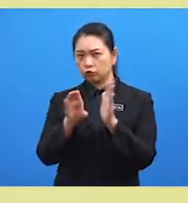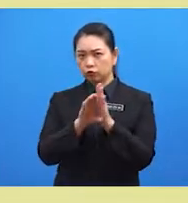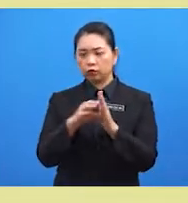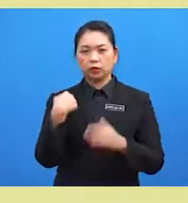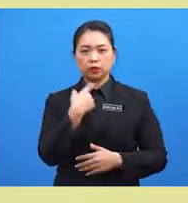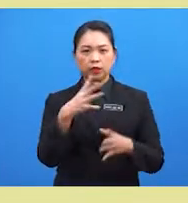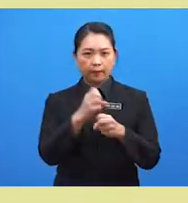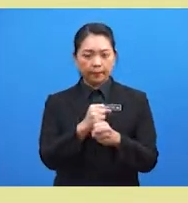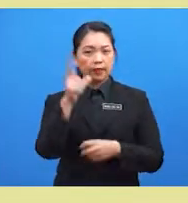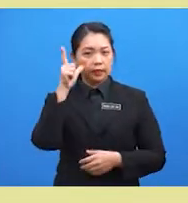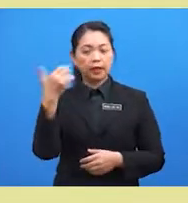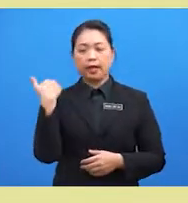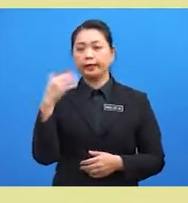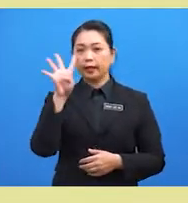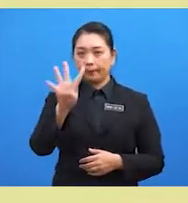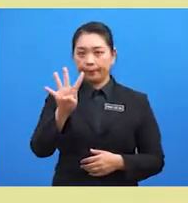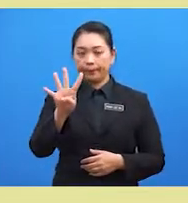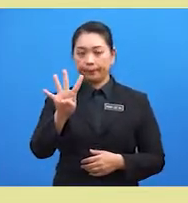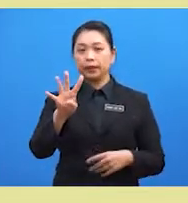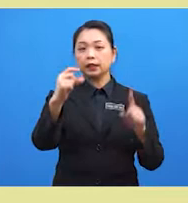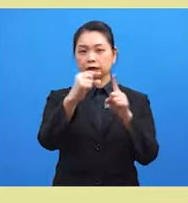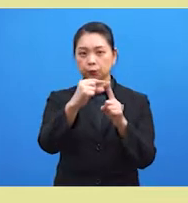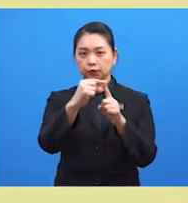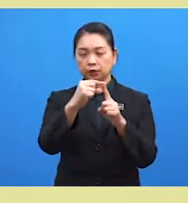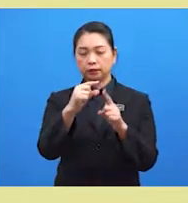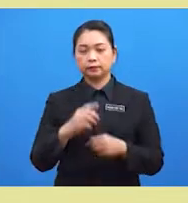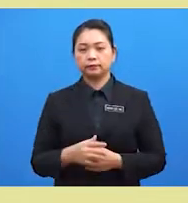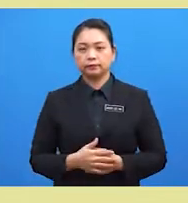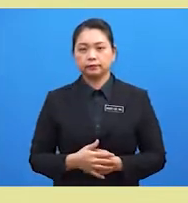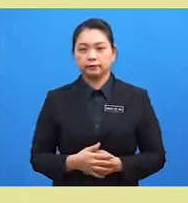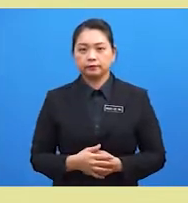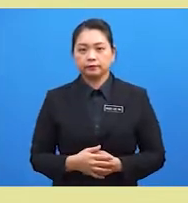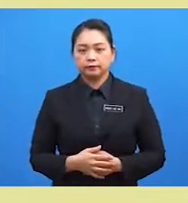perhatikan terdapat 4 patah perkataan.